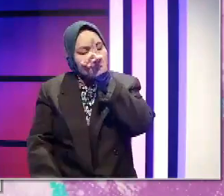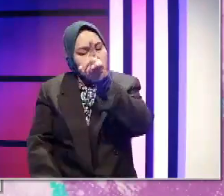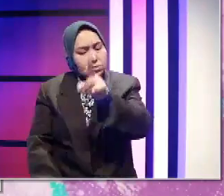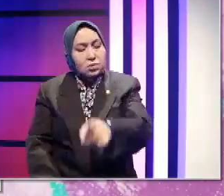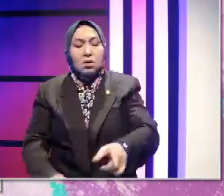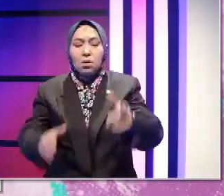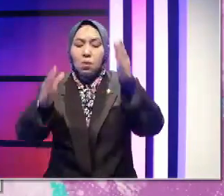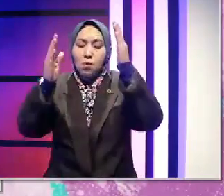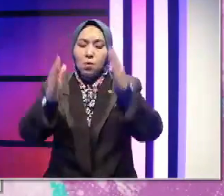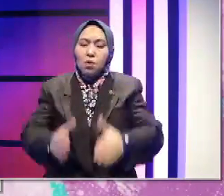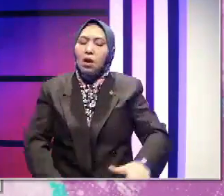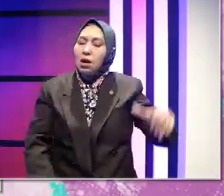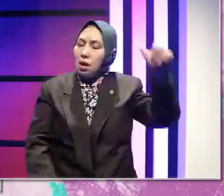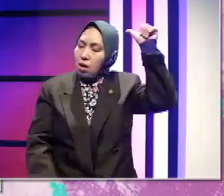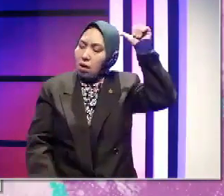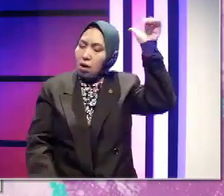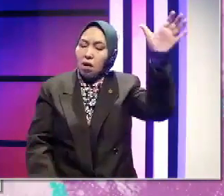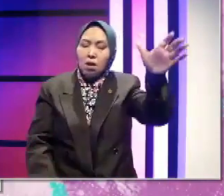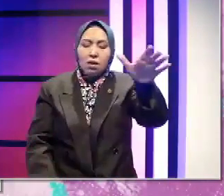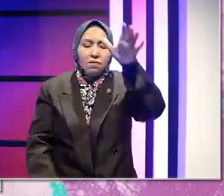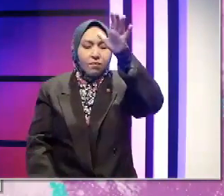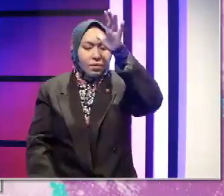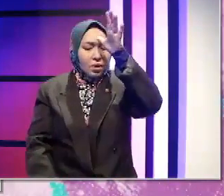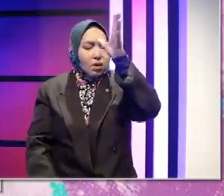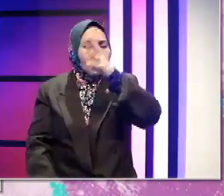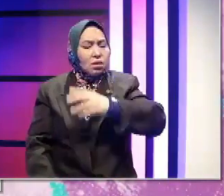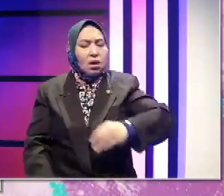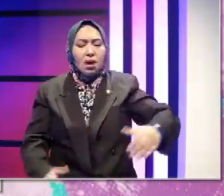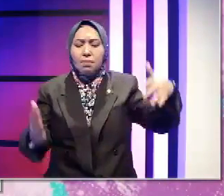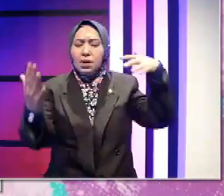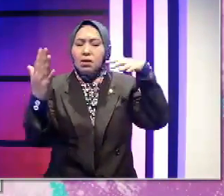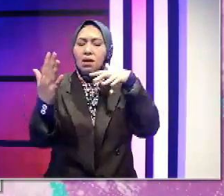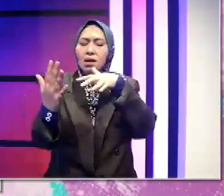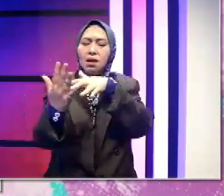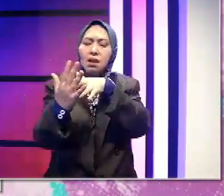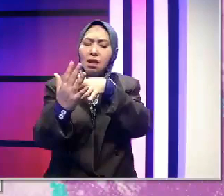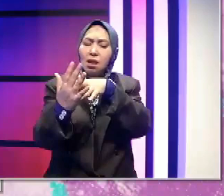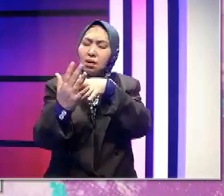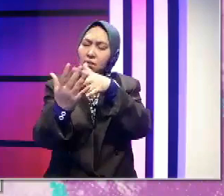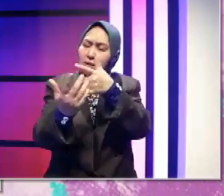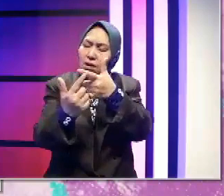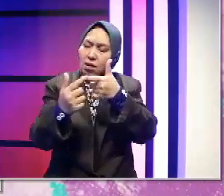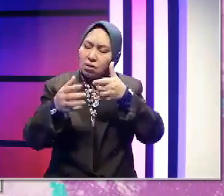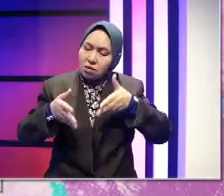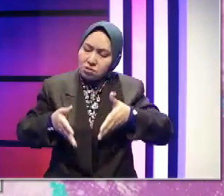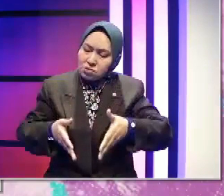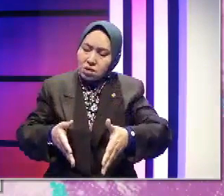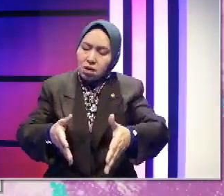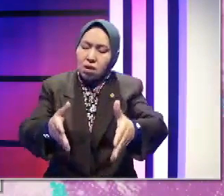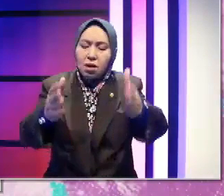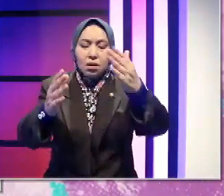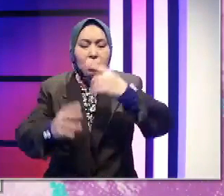إن الذين كفروا وصدوا عن